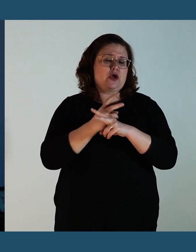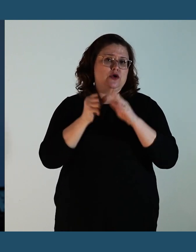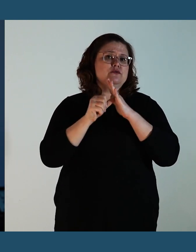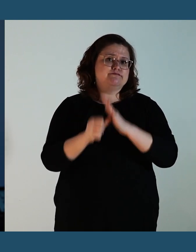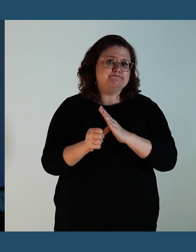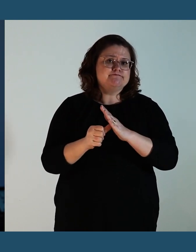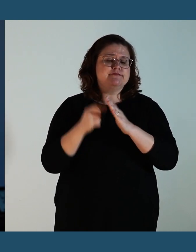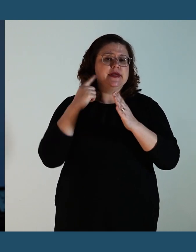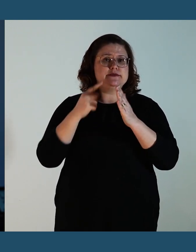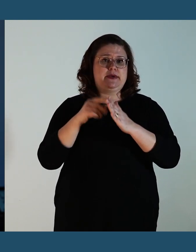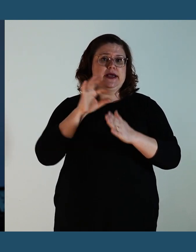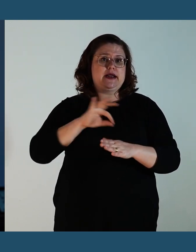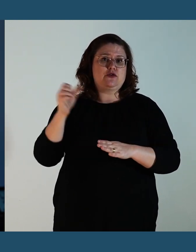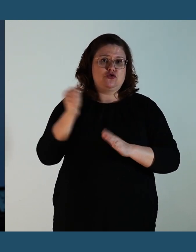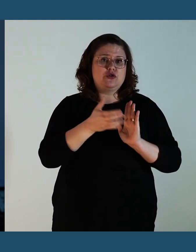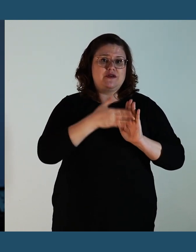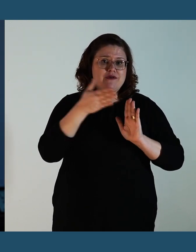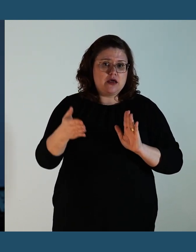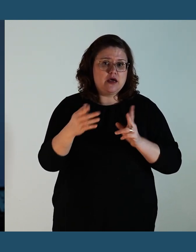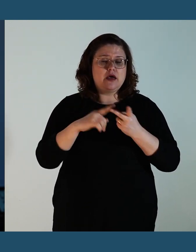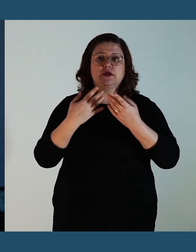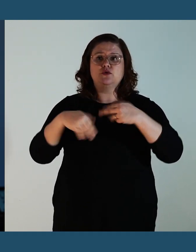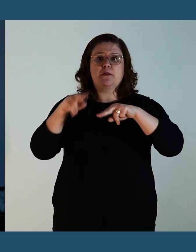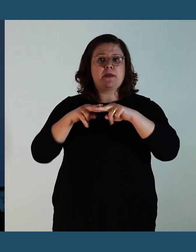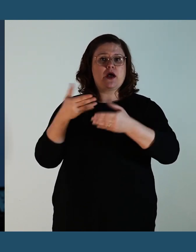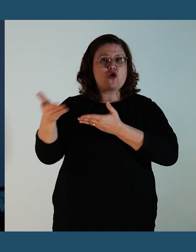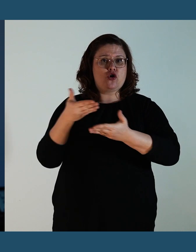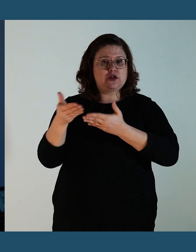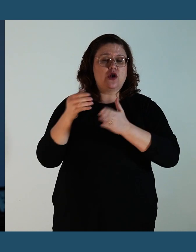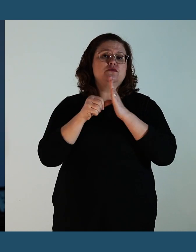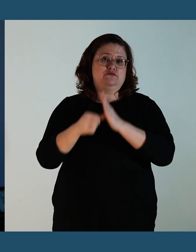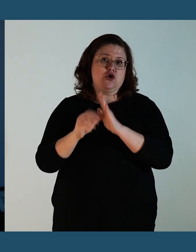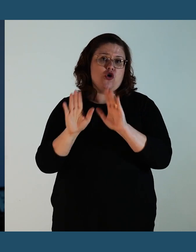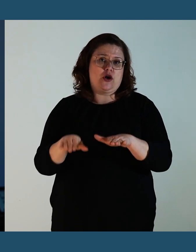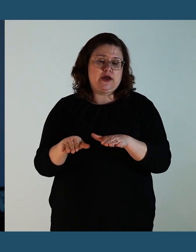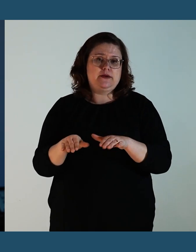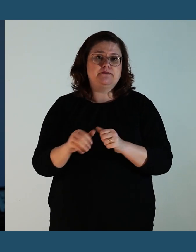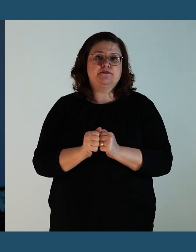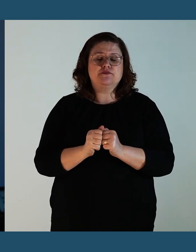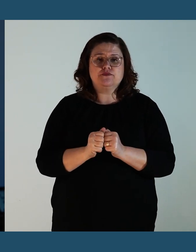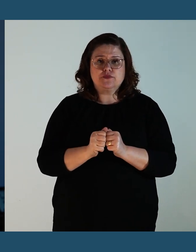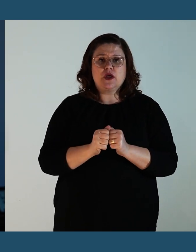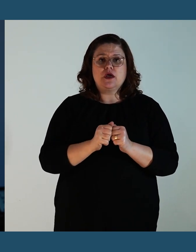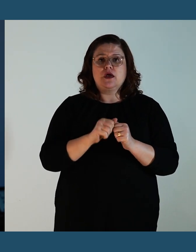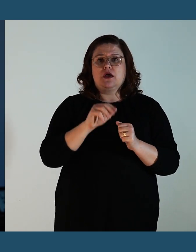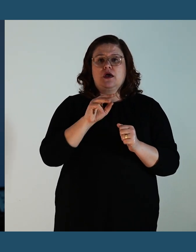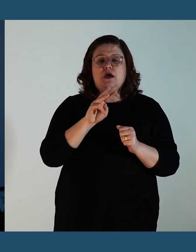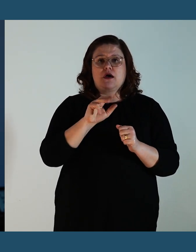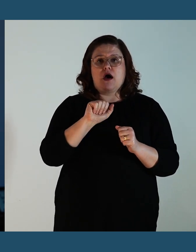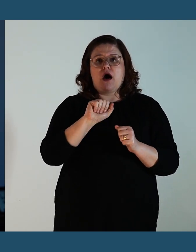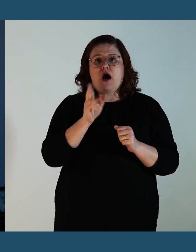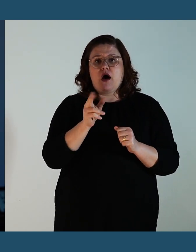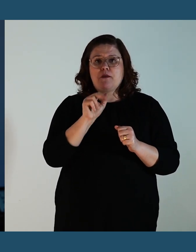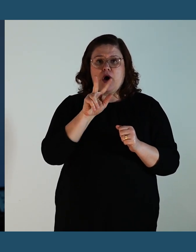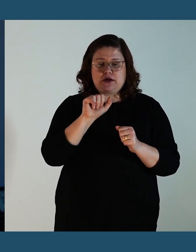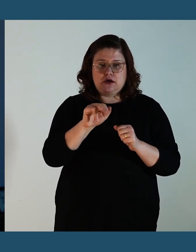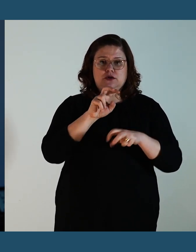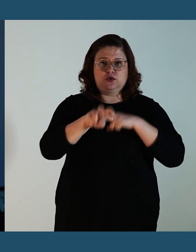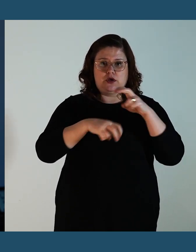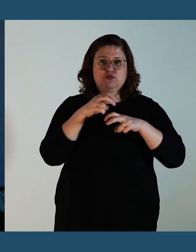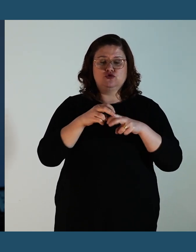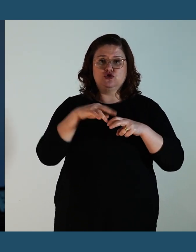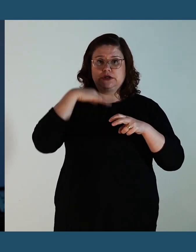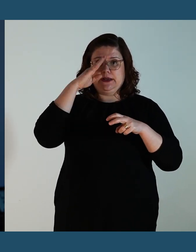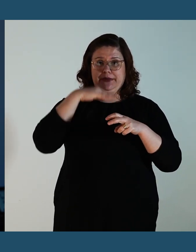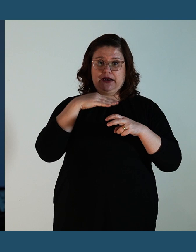etenkin rekrytoinnissa ja kohtelussa työpaikalla. Ahmadin When the Name Matters-tutkimus osoittaa, että ihminen, jolla